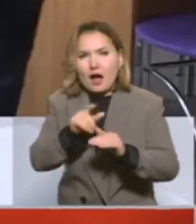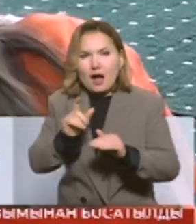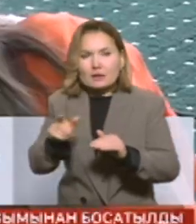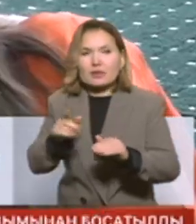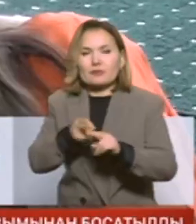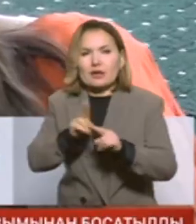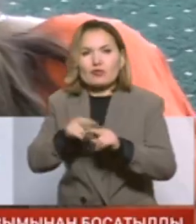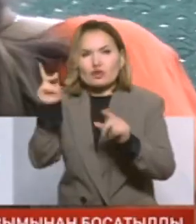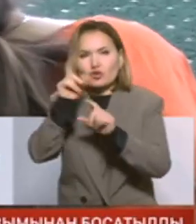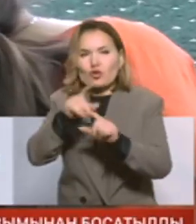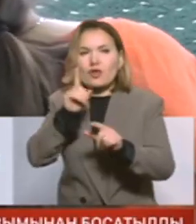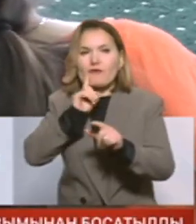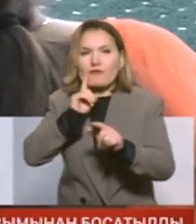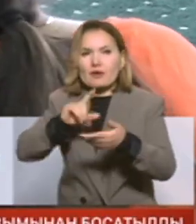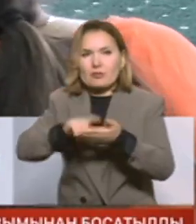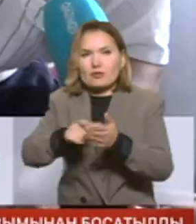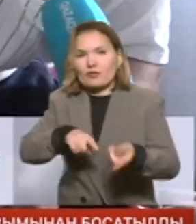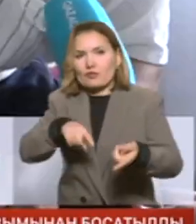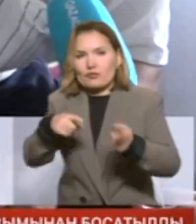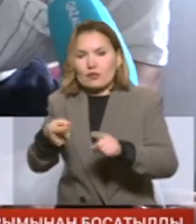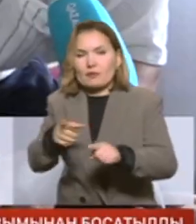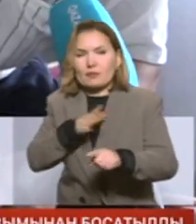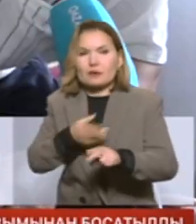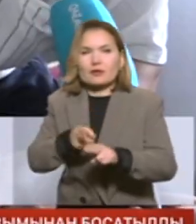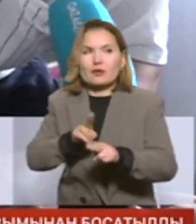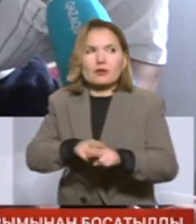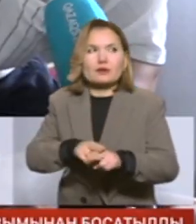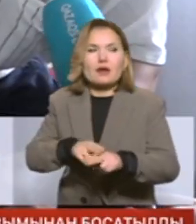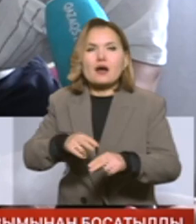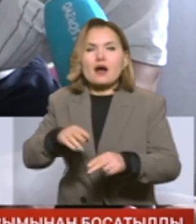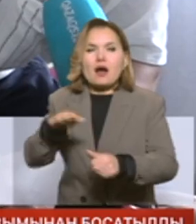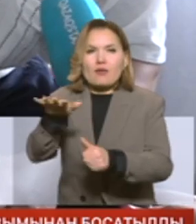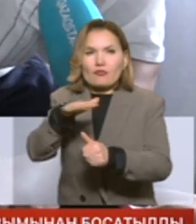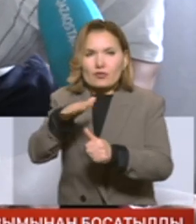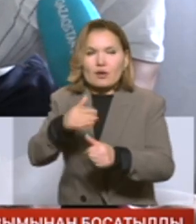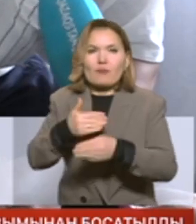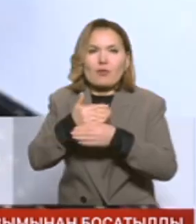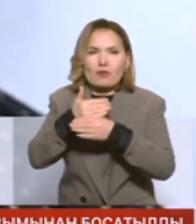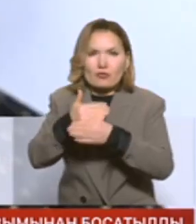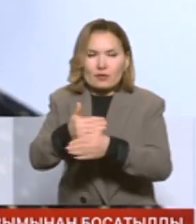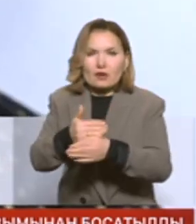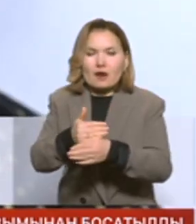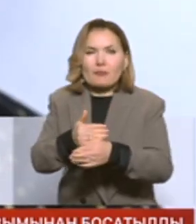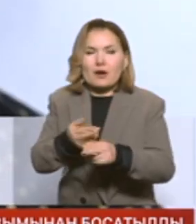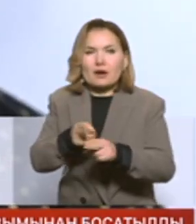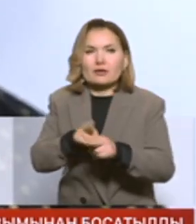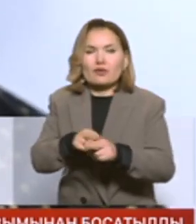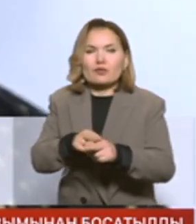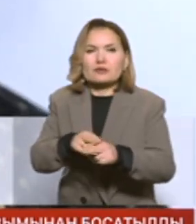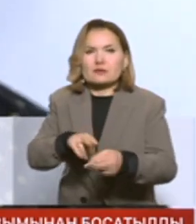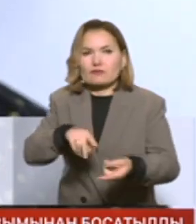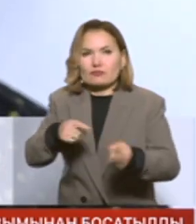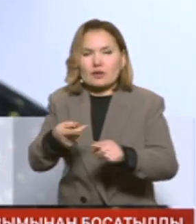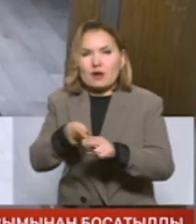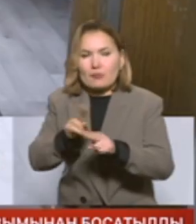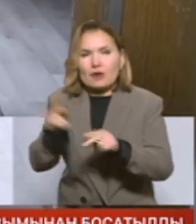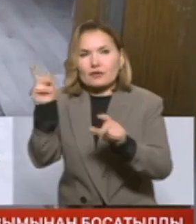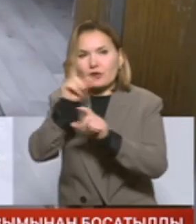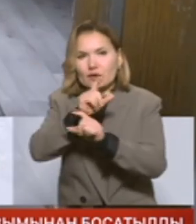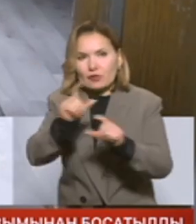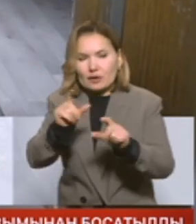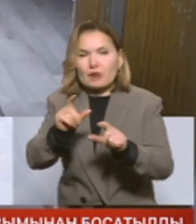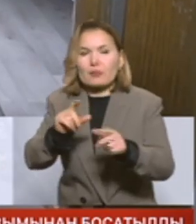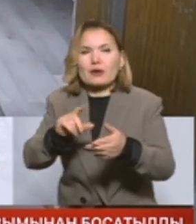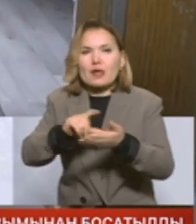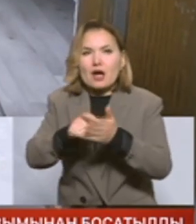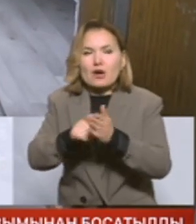қамтылған. Ауылымызға су тасып, алдында саны вертолетпен алып келді, бір екі күн болды осында келгенімізге. Үйіміз суға кетіп қалды, мен жолдасым екінші топ мүгедек.